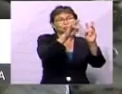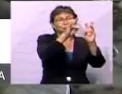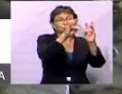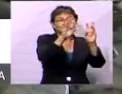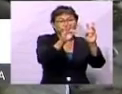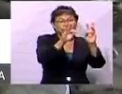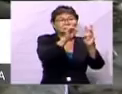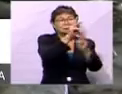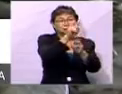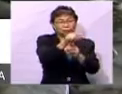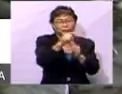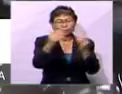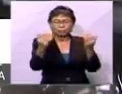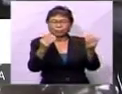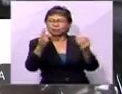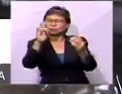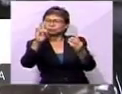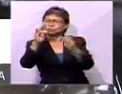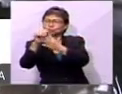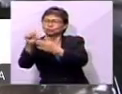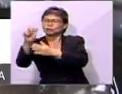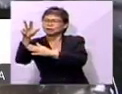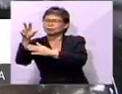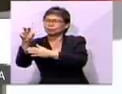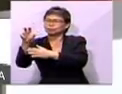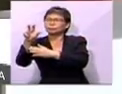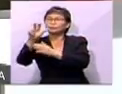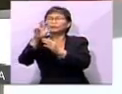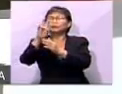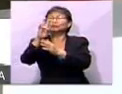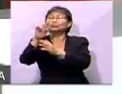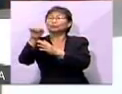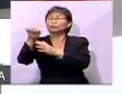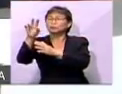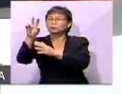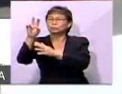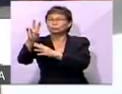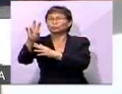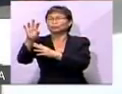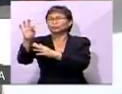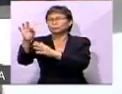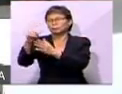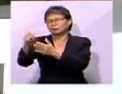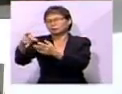RM6.79 sekilogram berbanding RM7.39 pada harga pasaran.